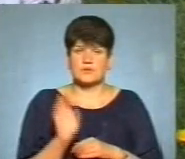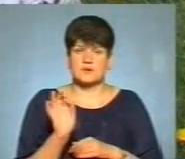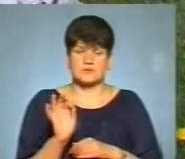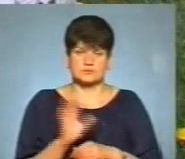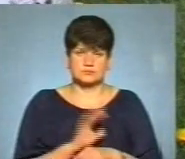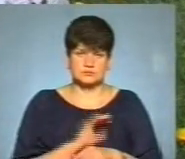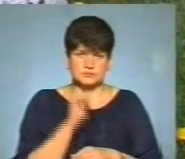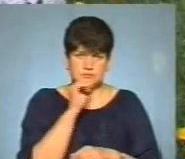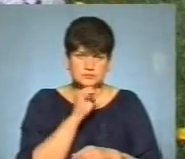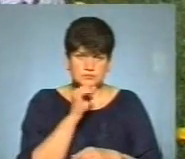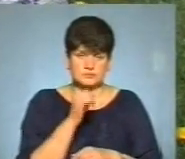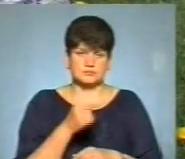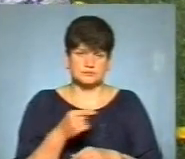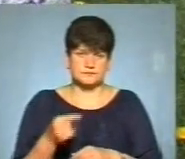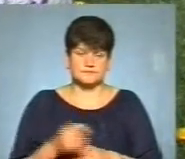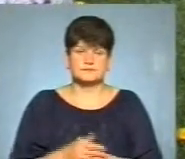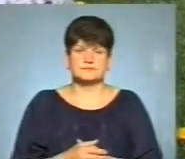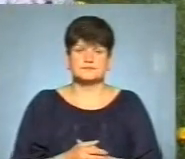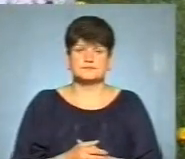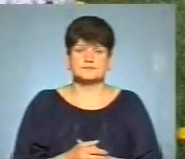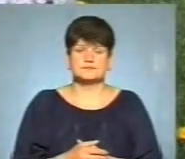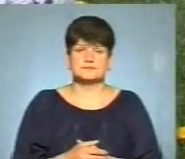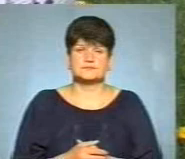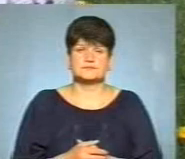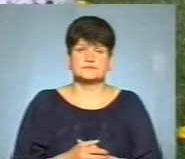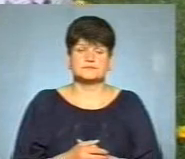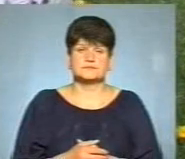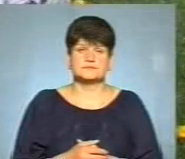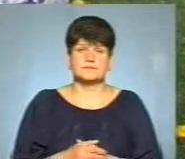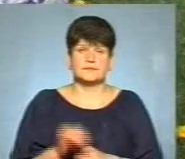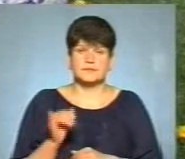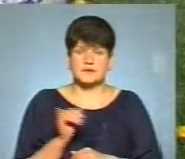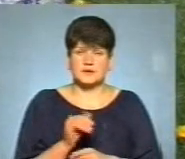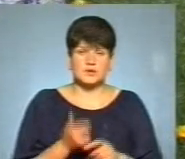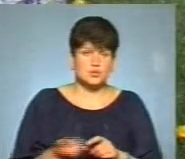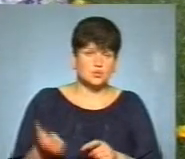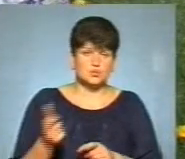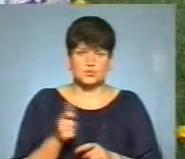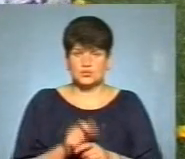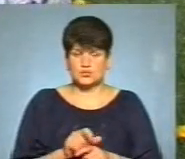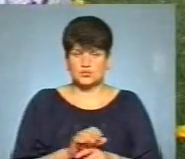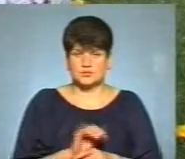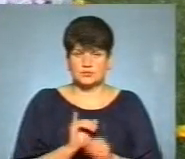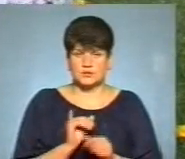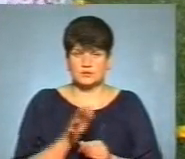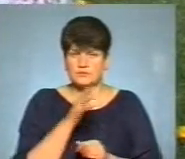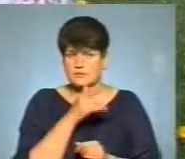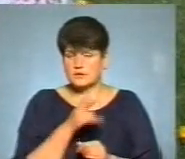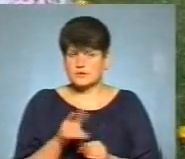градусів нижче нуля. Ось. Скажімо так, і дуже таким несприятливим періодом